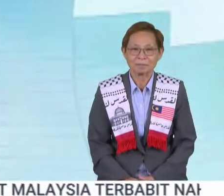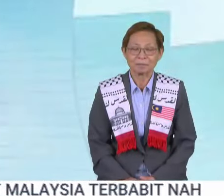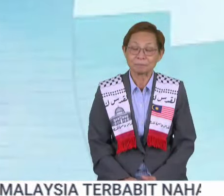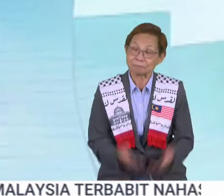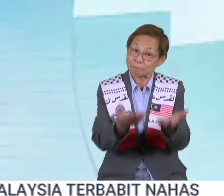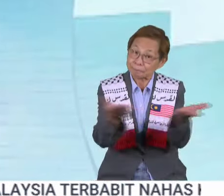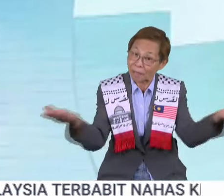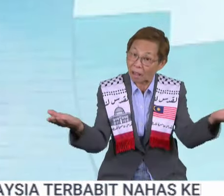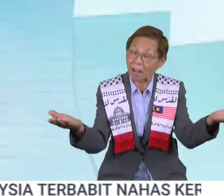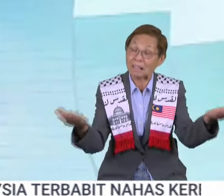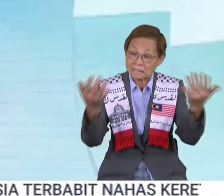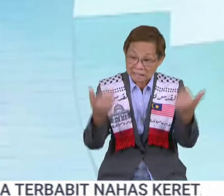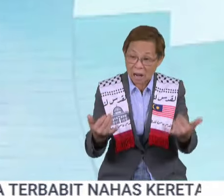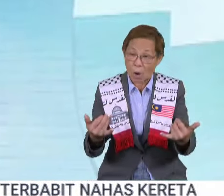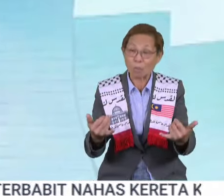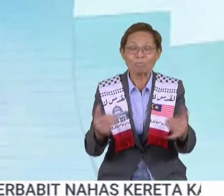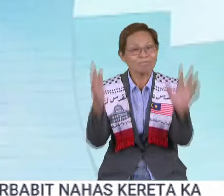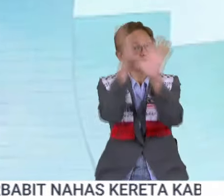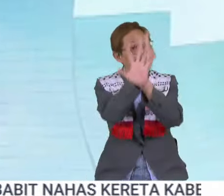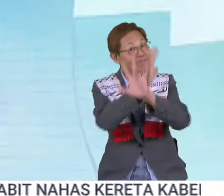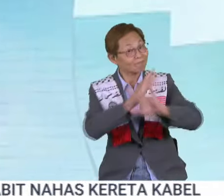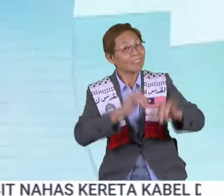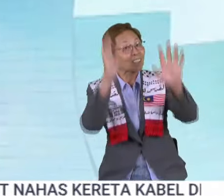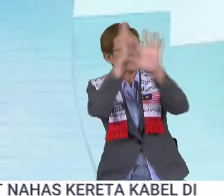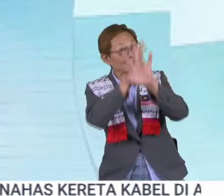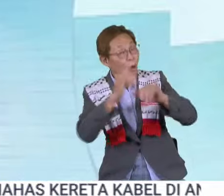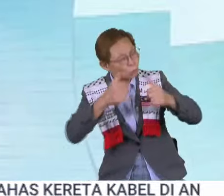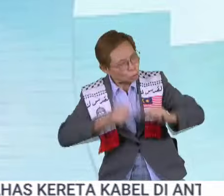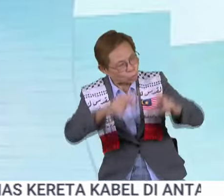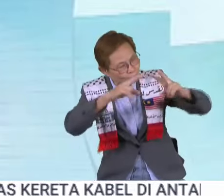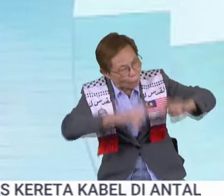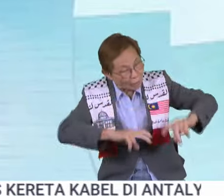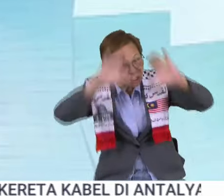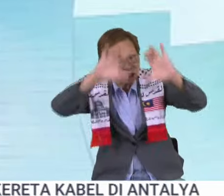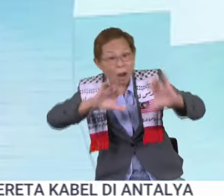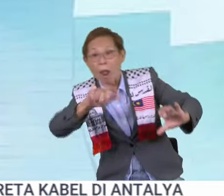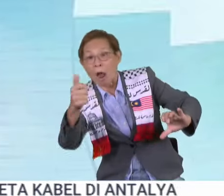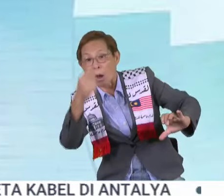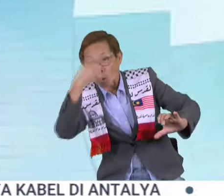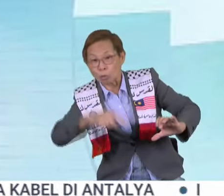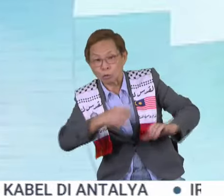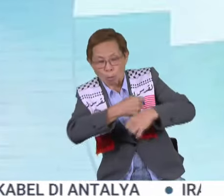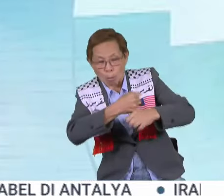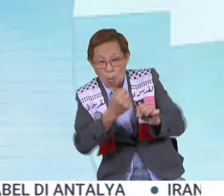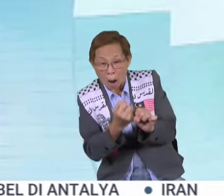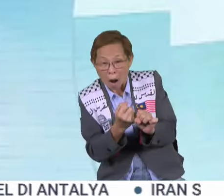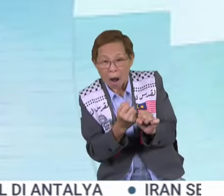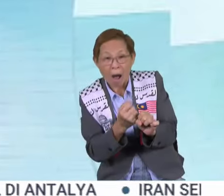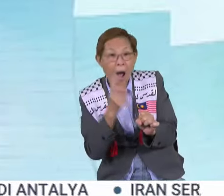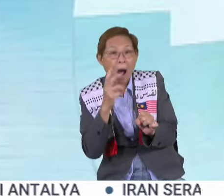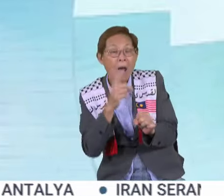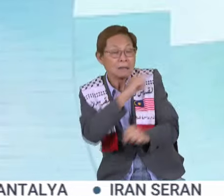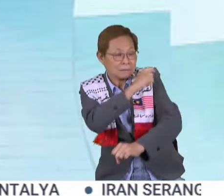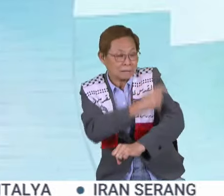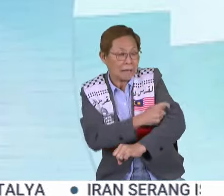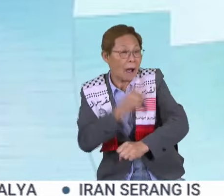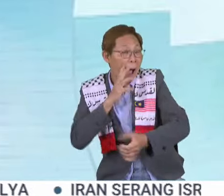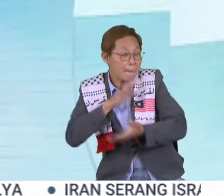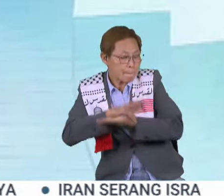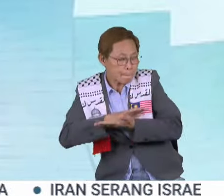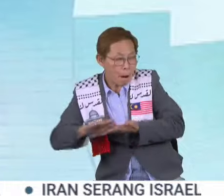Saudara, seterusnya kita ke Bumi Kenyalang. Sarawak terus kaji kaedah lain bagi penjanaan sumber tenaga bersih. Perinciannya